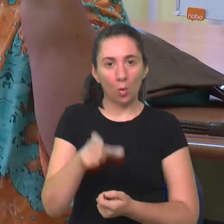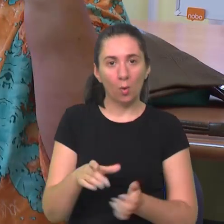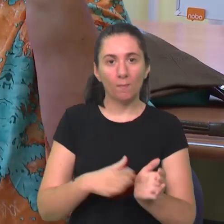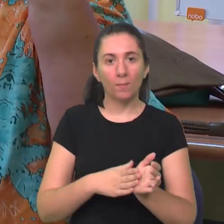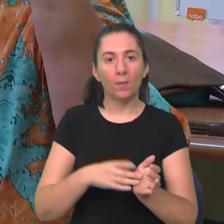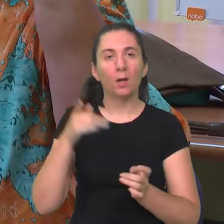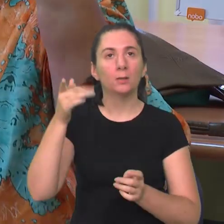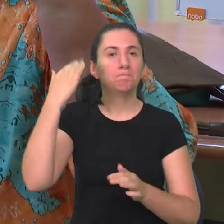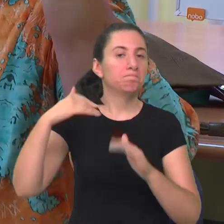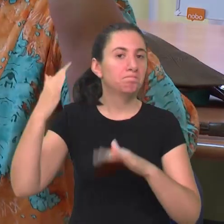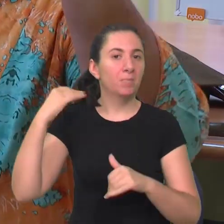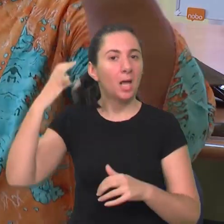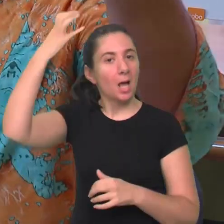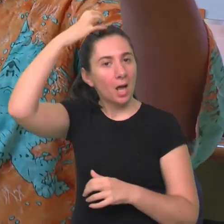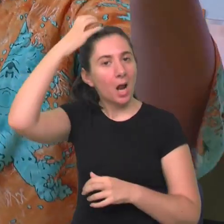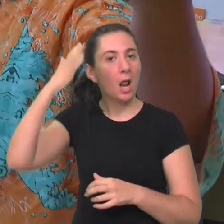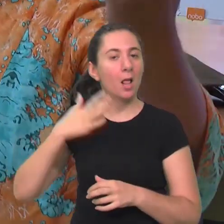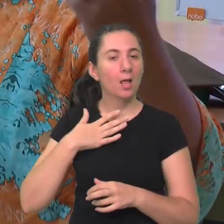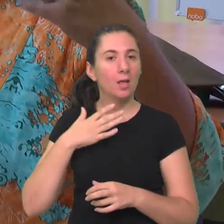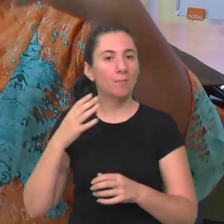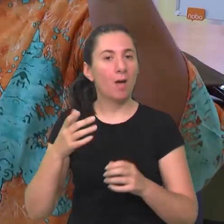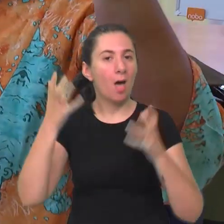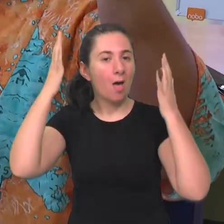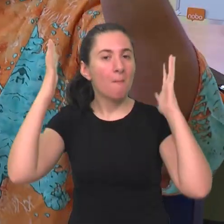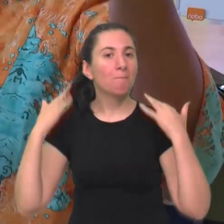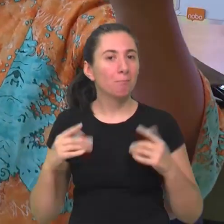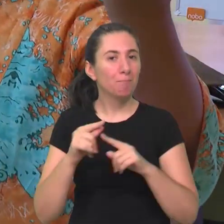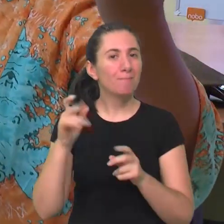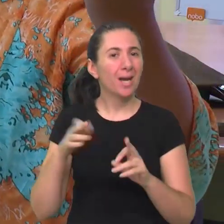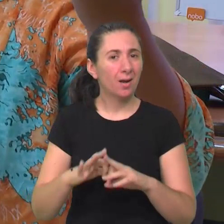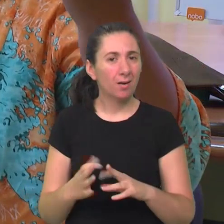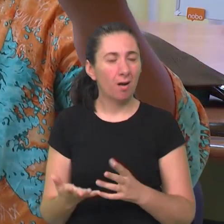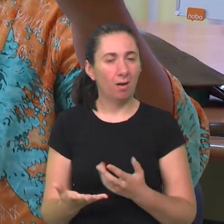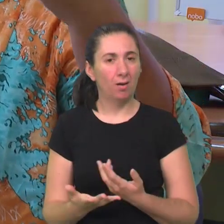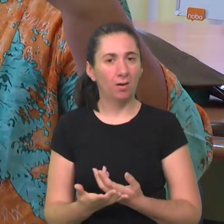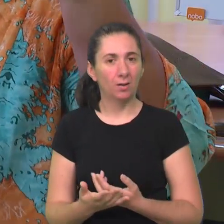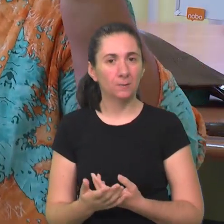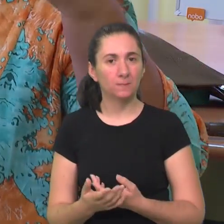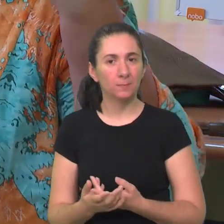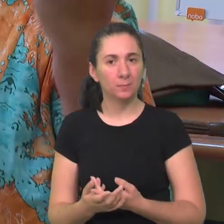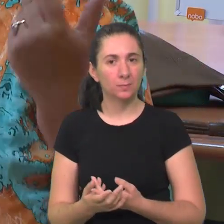znači one što su, ne znam, prije kraljice su imale one perike sa